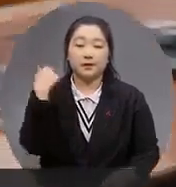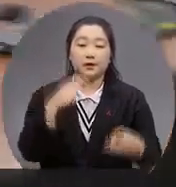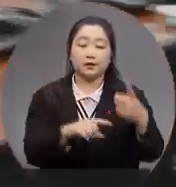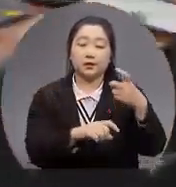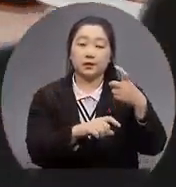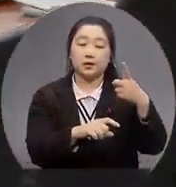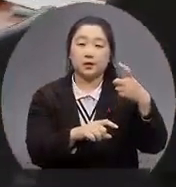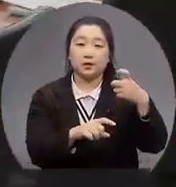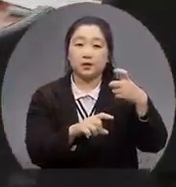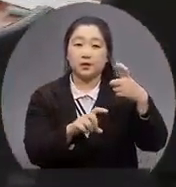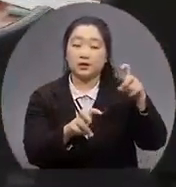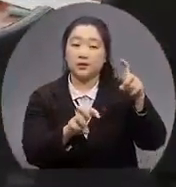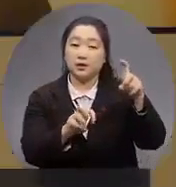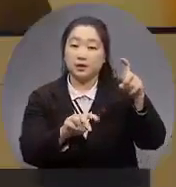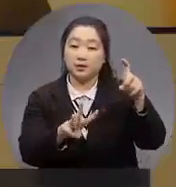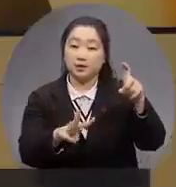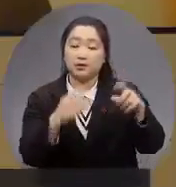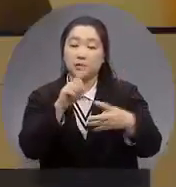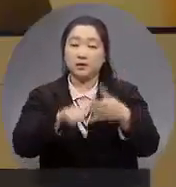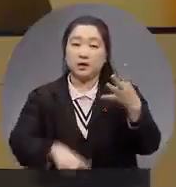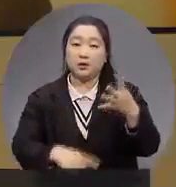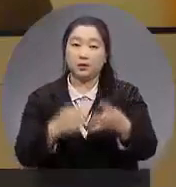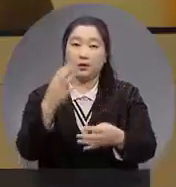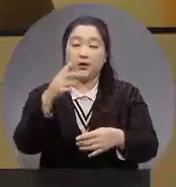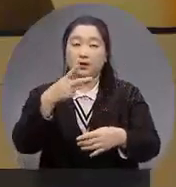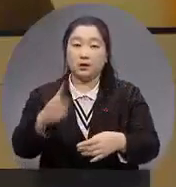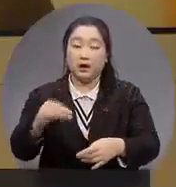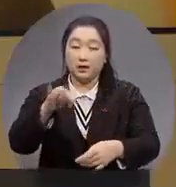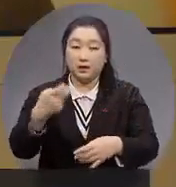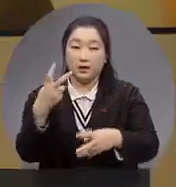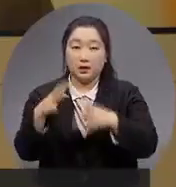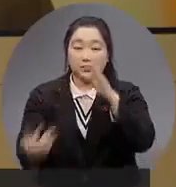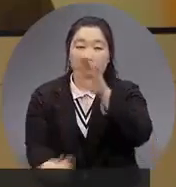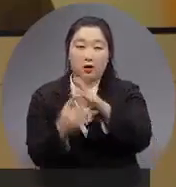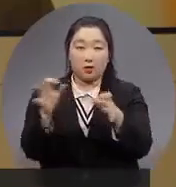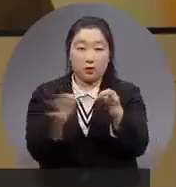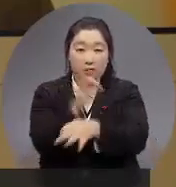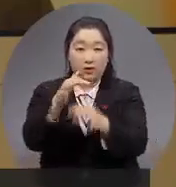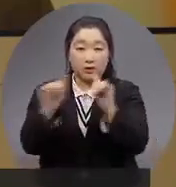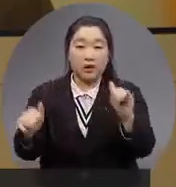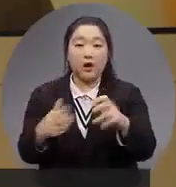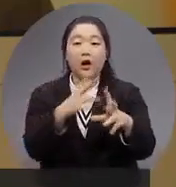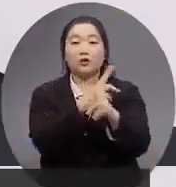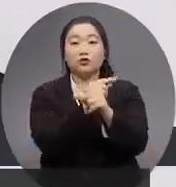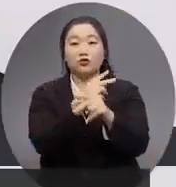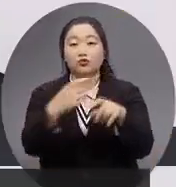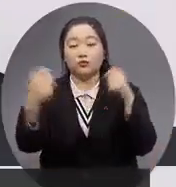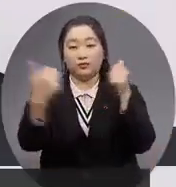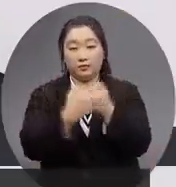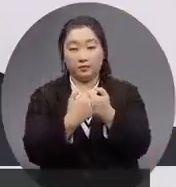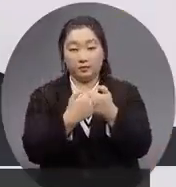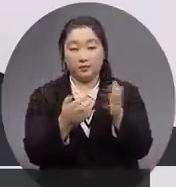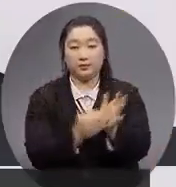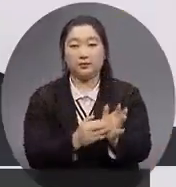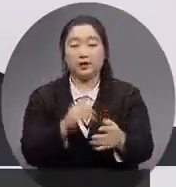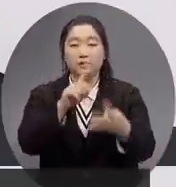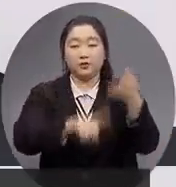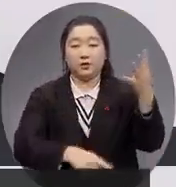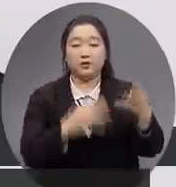지난달 23일 윤석열 대통령은 테슬라 최고경영자 일론 머스크와 화상 면담을 했습니다 윤